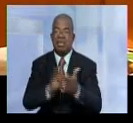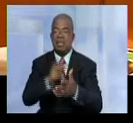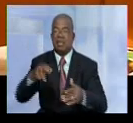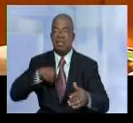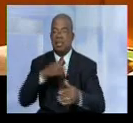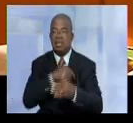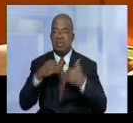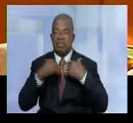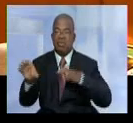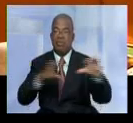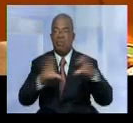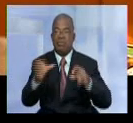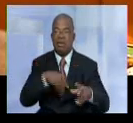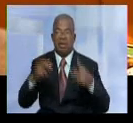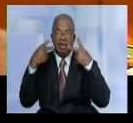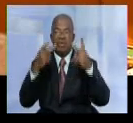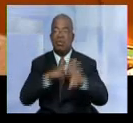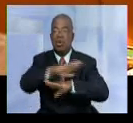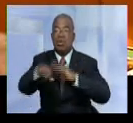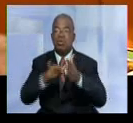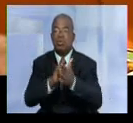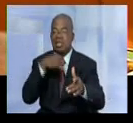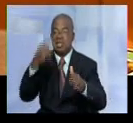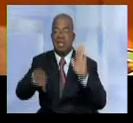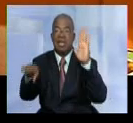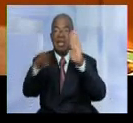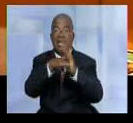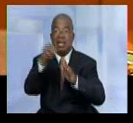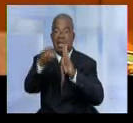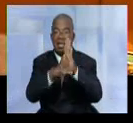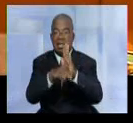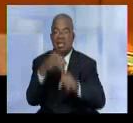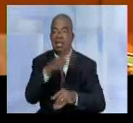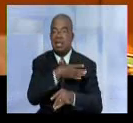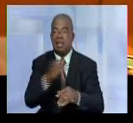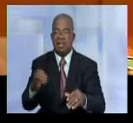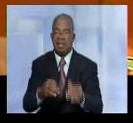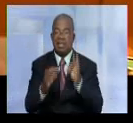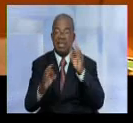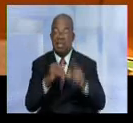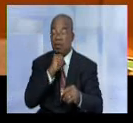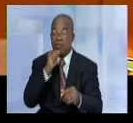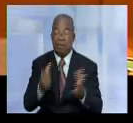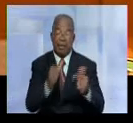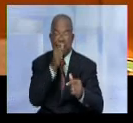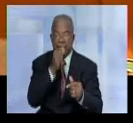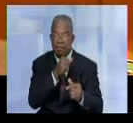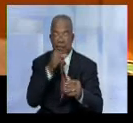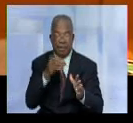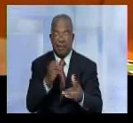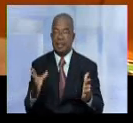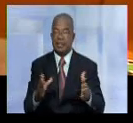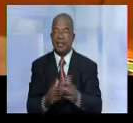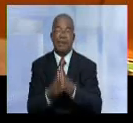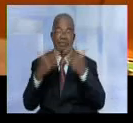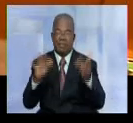lever tous les obstacles résiduels, car l'impatience de nos concitoyens est